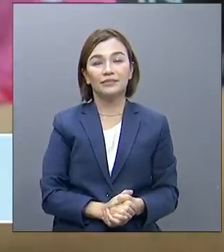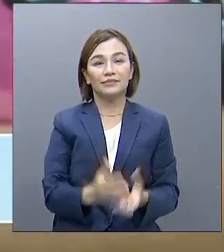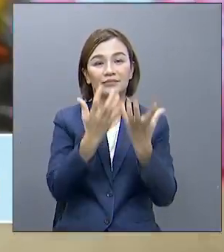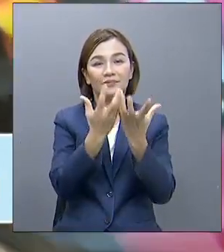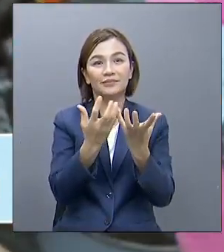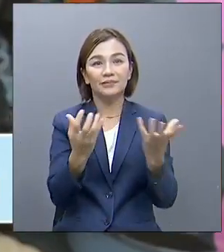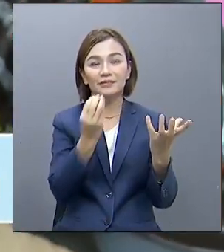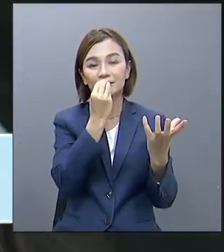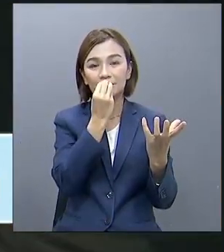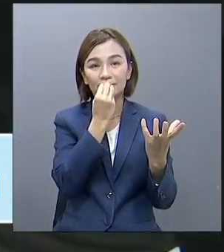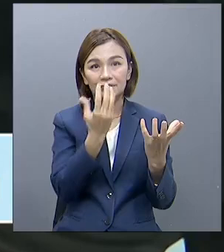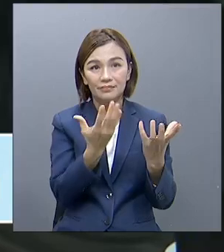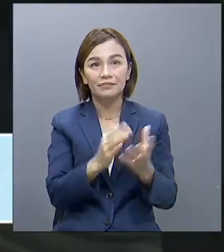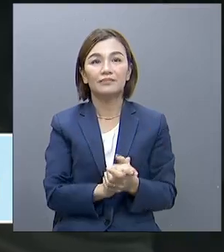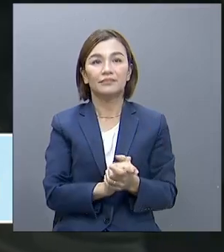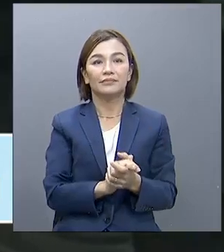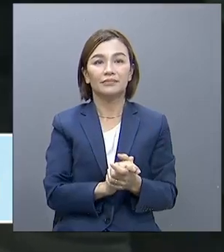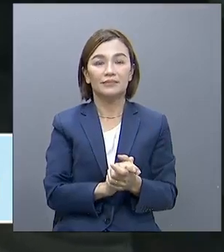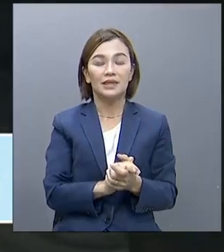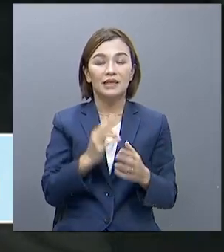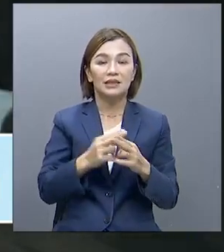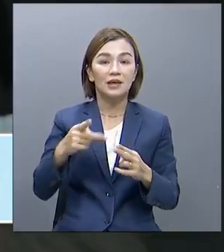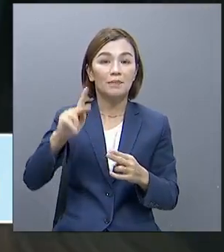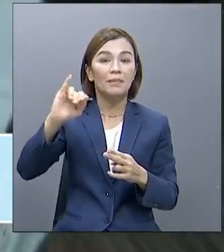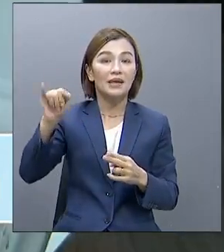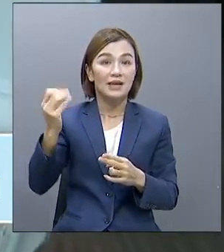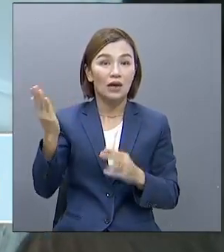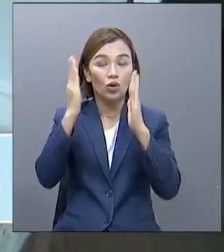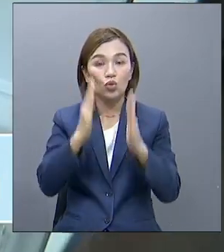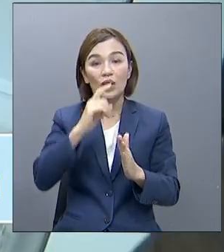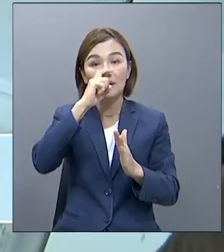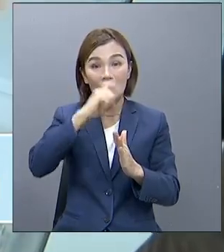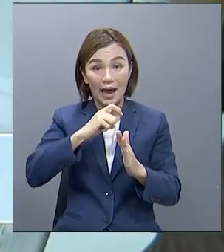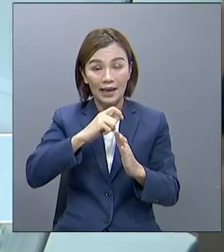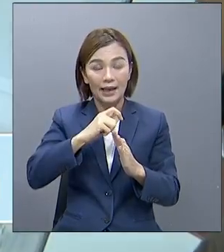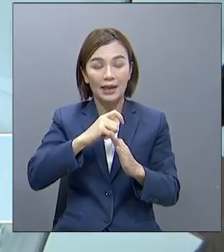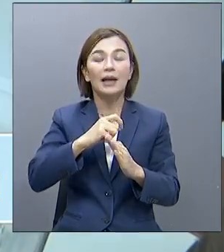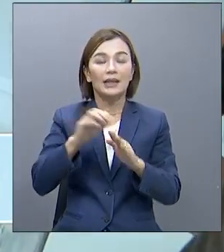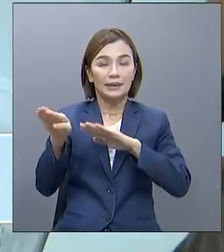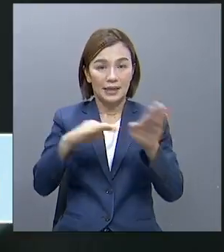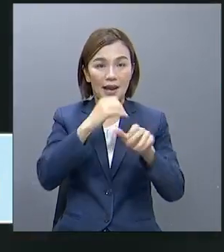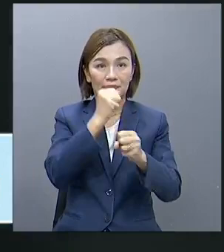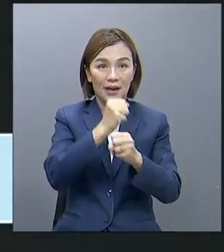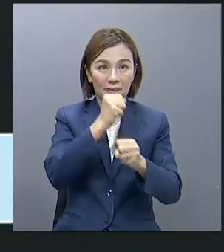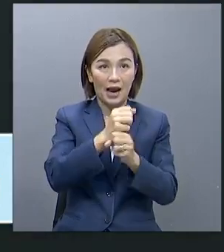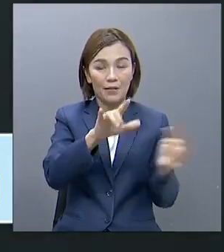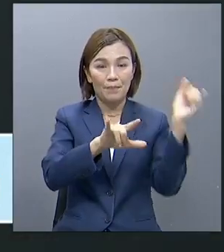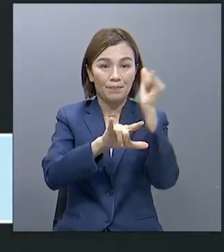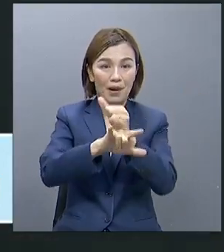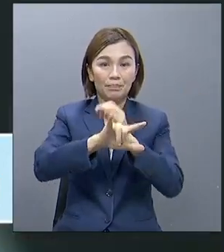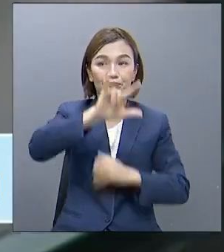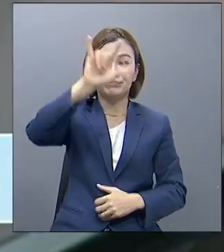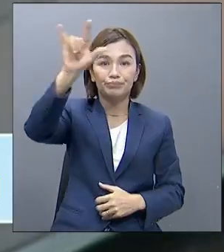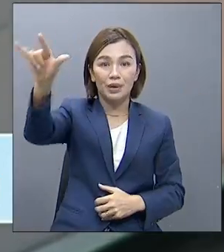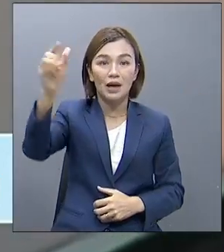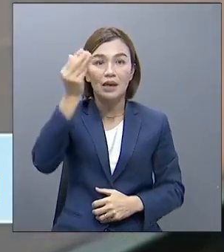นอาหารนะคะที่นายประจักษ์ภูลาบแรงงานไทยที่กำลังเตรียมตัวจะเดินทางไปทำงานที่ประเทศอิสราเอลเมื่อ